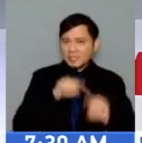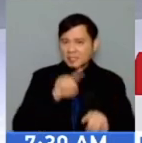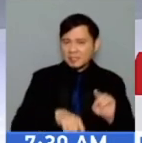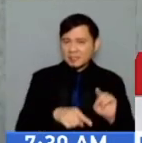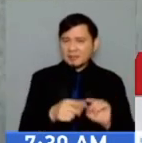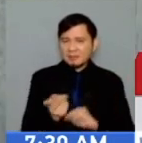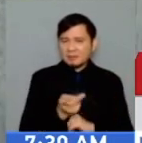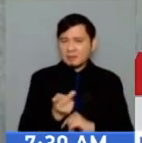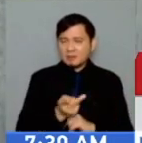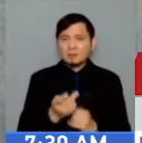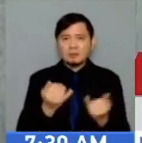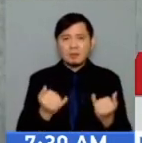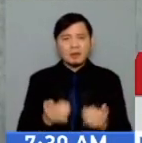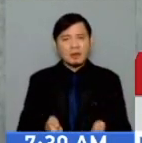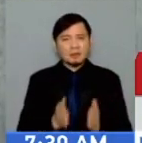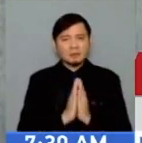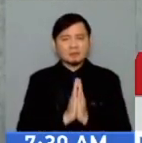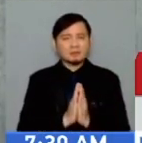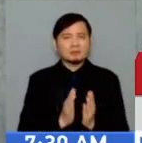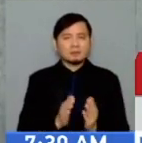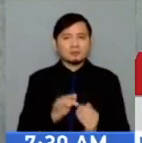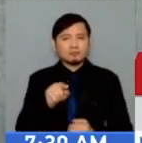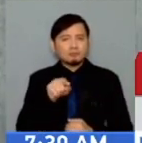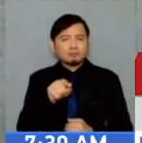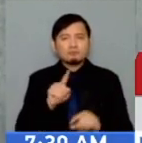ng mga alaala ninyong magaganda.